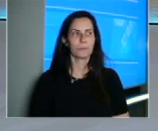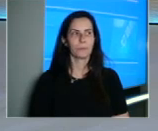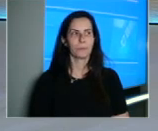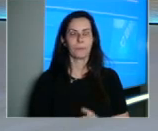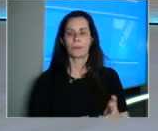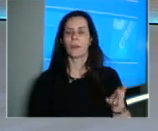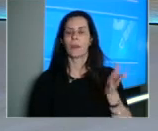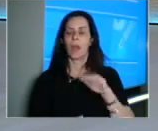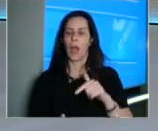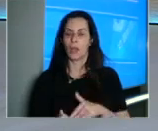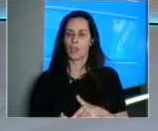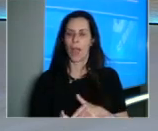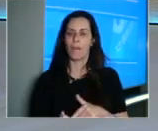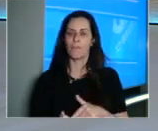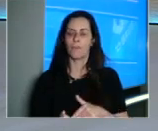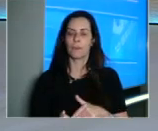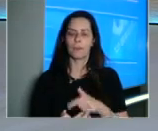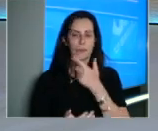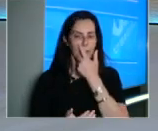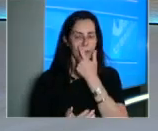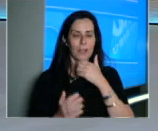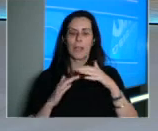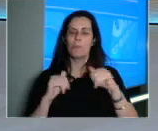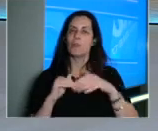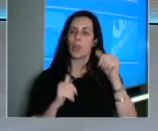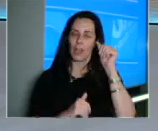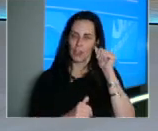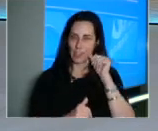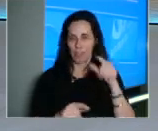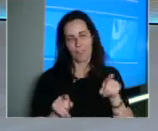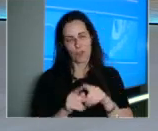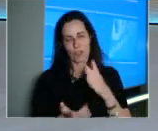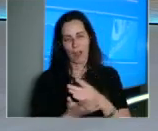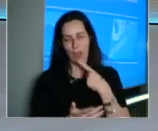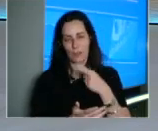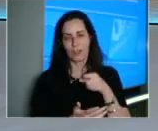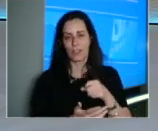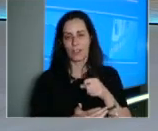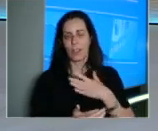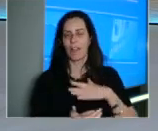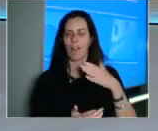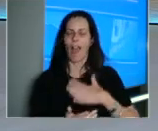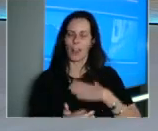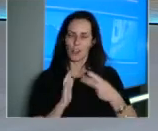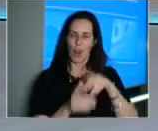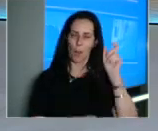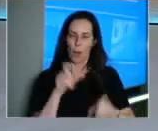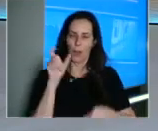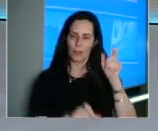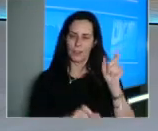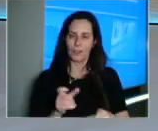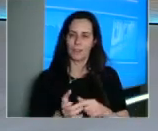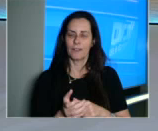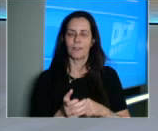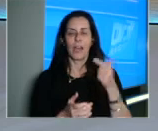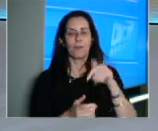לא, למימונה שוב פעם, נקרא לה מימונה אשכנזית, אבל כמו שאמרתי, זהו חג הפוליטיקאים. כן. רק גרמן כתבת